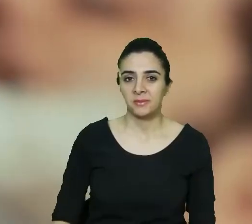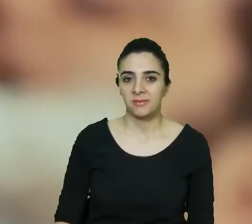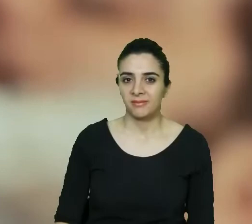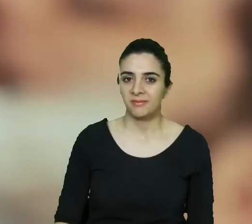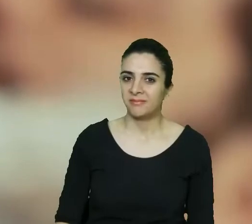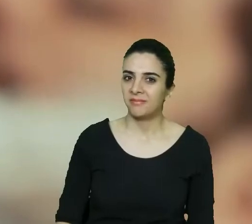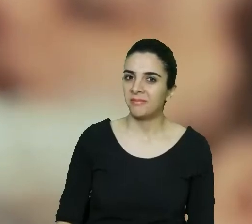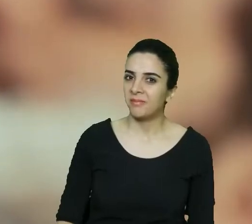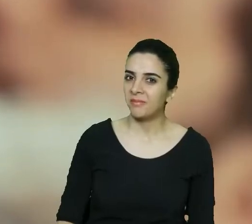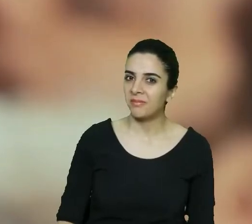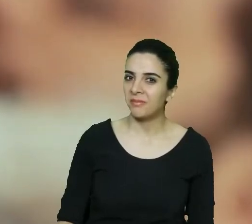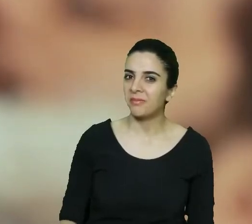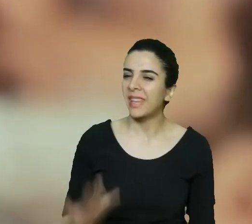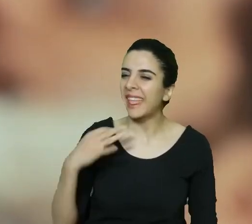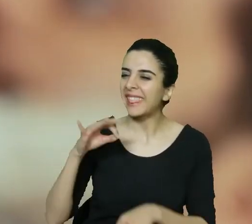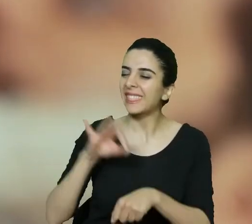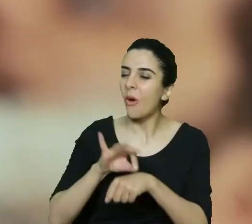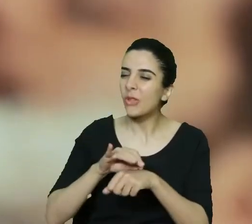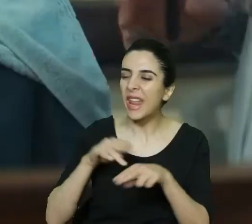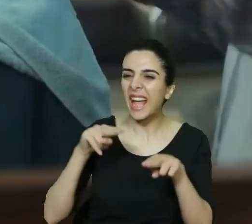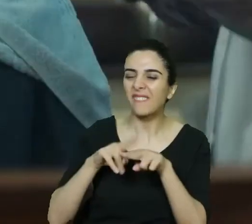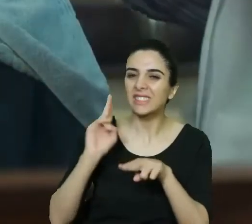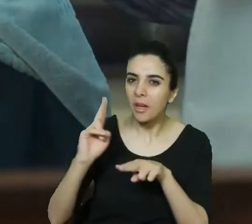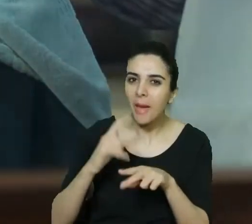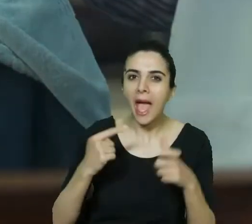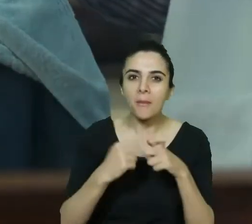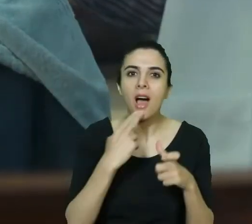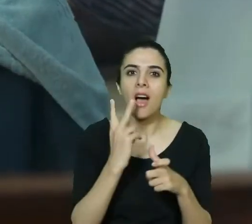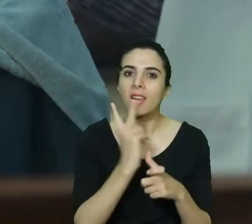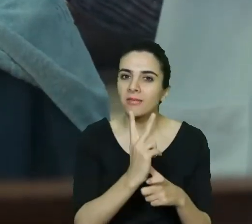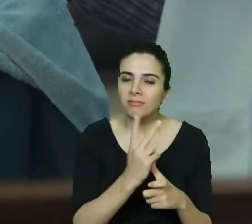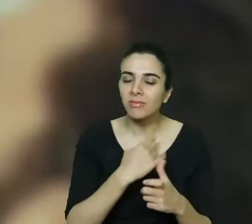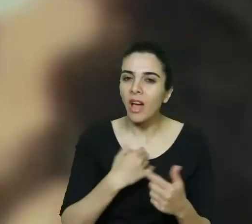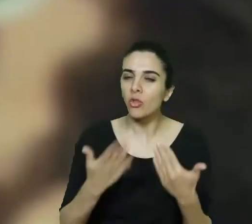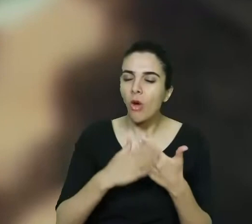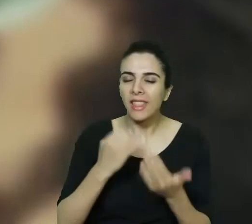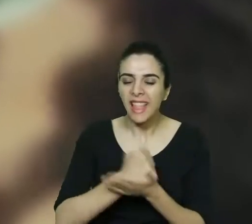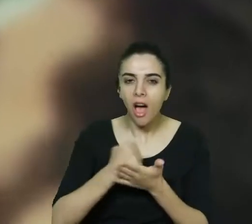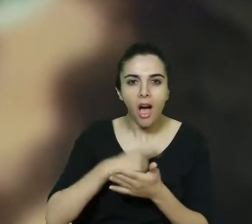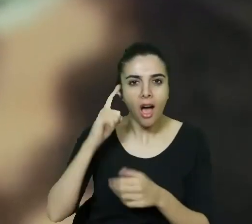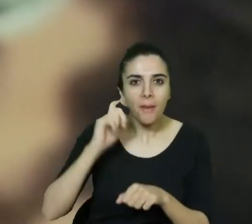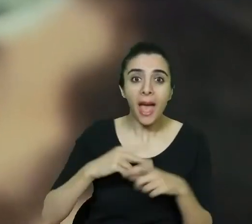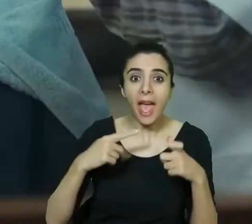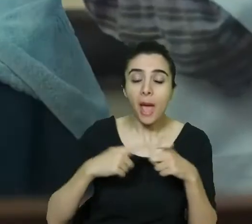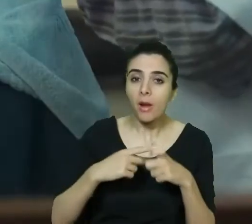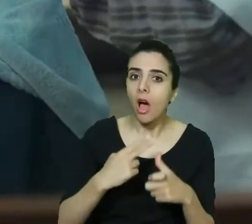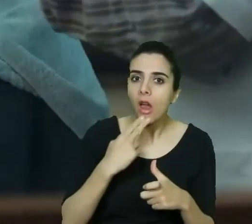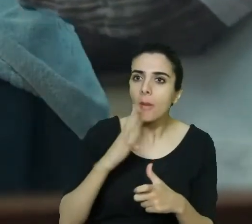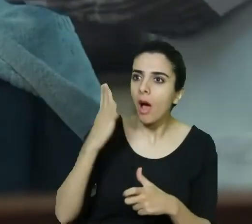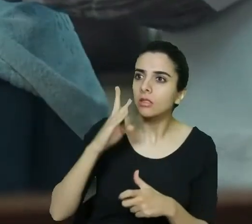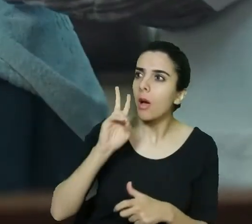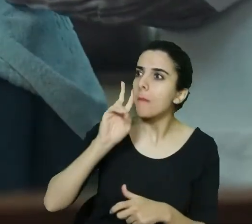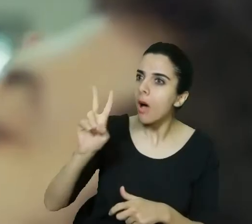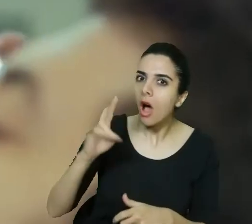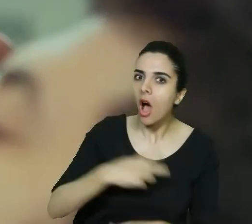Ya doktor Kıvılcımlı ile Emine Hanım'ın nikahı geldi aklıma. Emine Hanım doktoru hapishane penceresinden görüp aşık oluyor. Ama Nazım